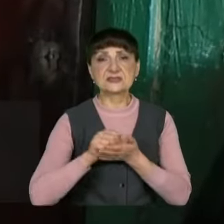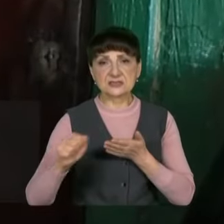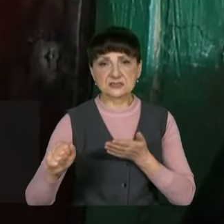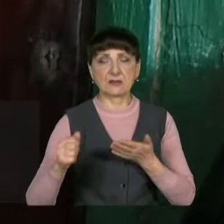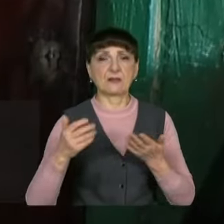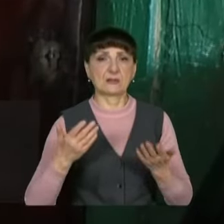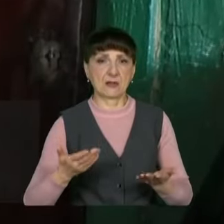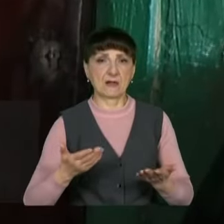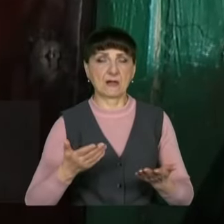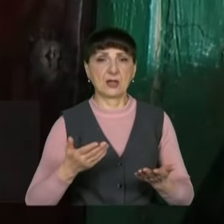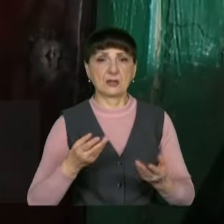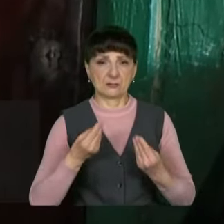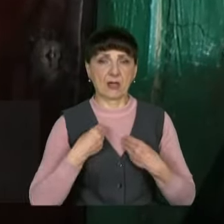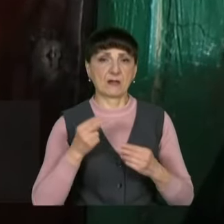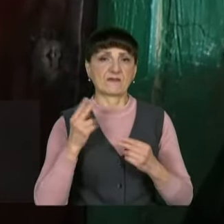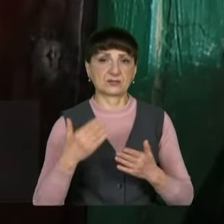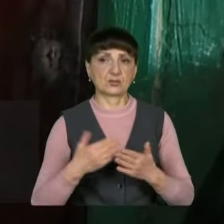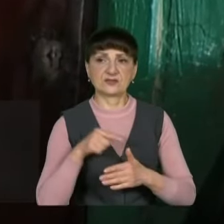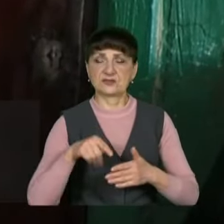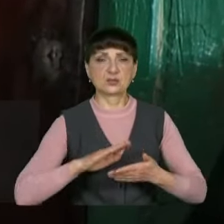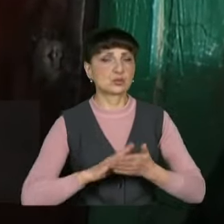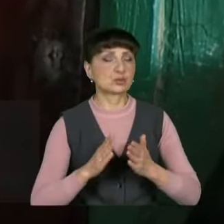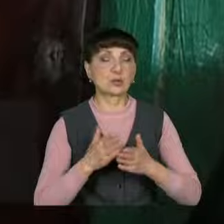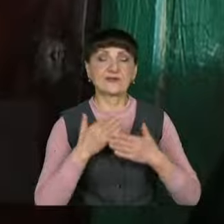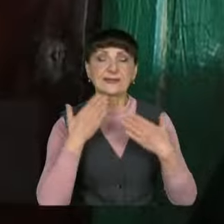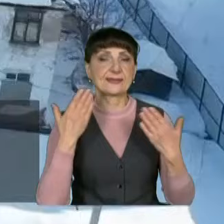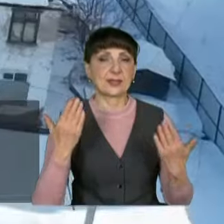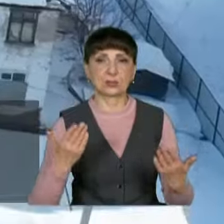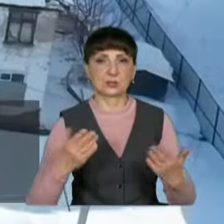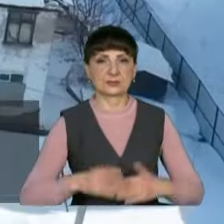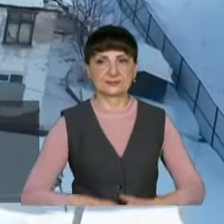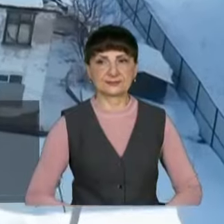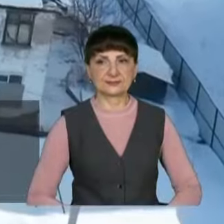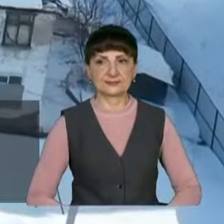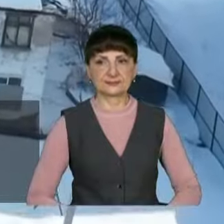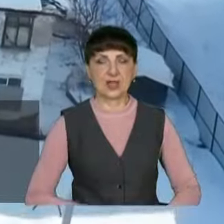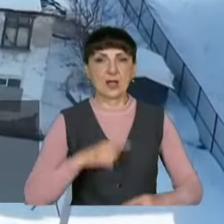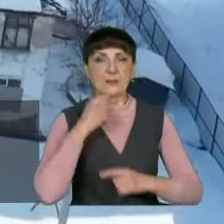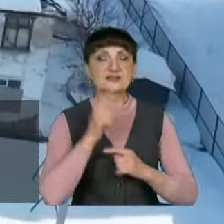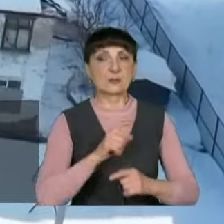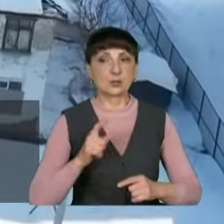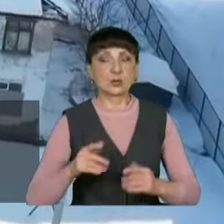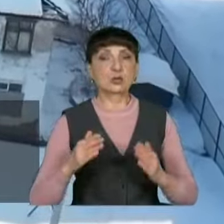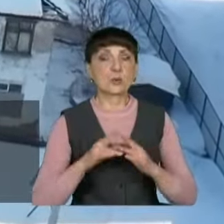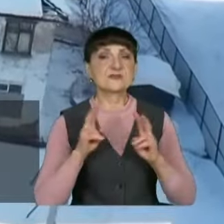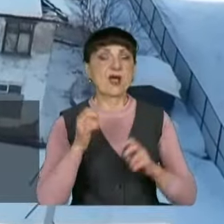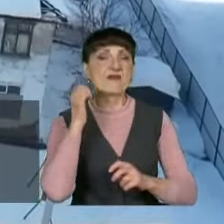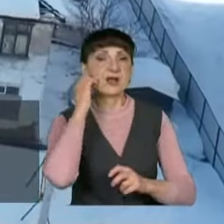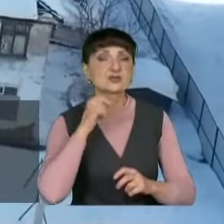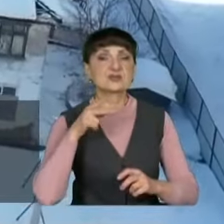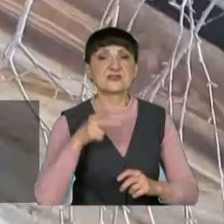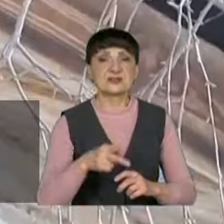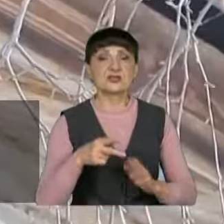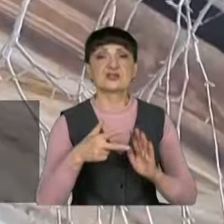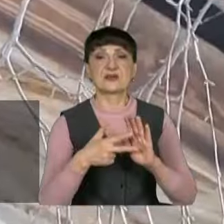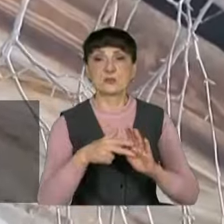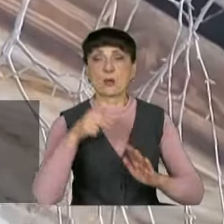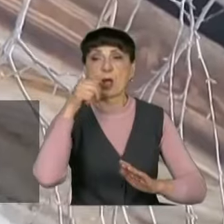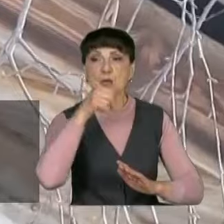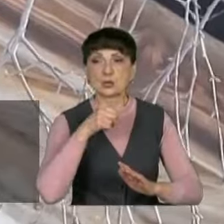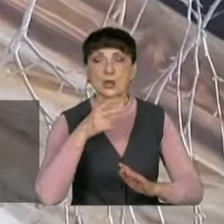естественно. Потому что здесь условий вообще никаких нету. По словам жильцов, дом признали аварийным еще в 2008